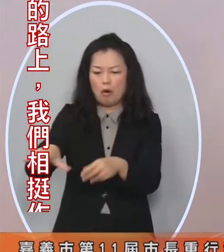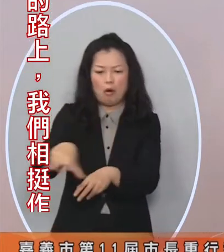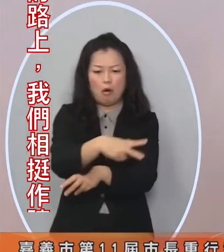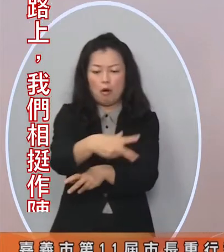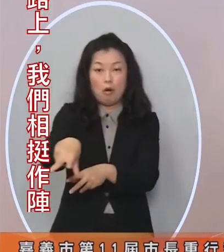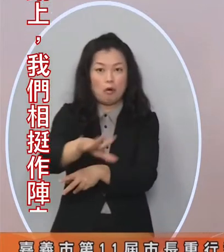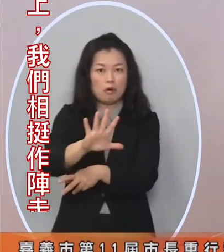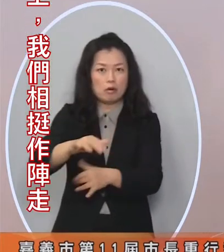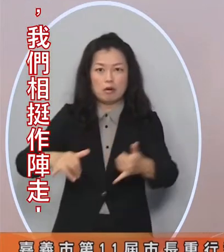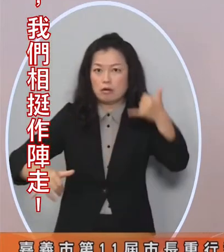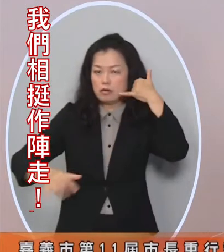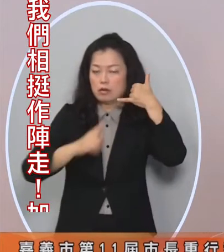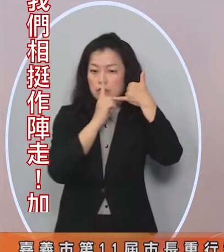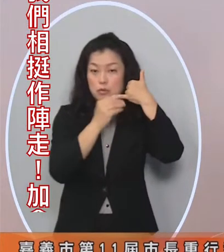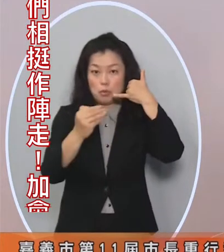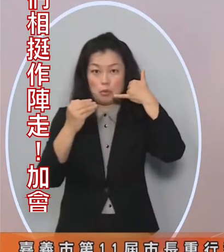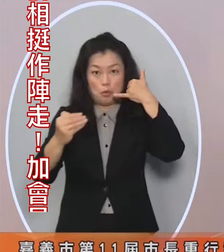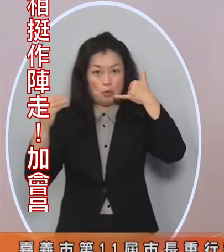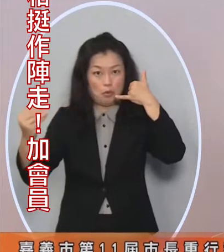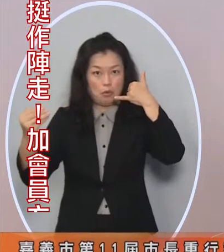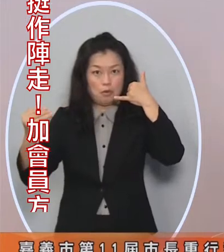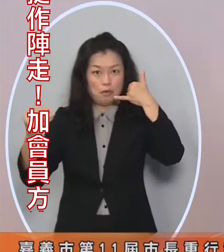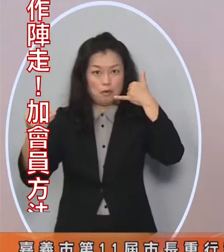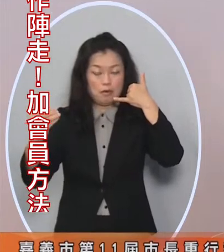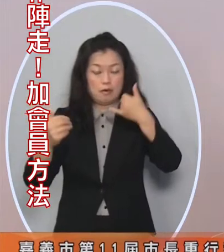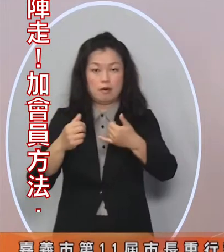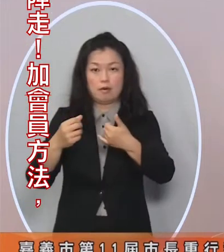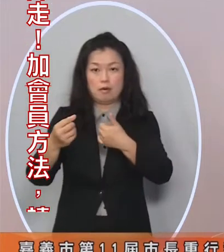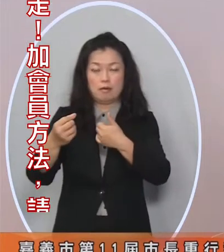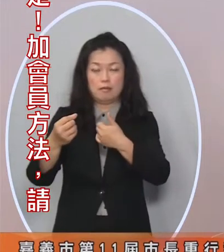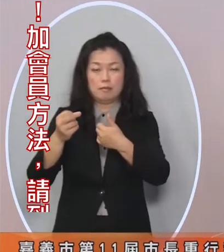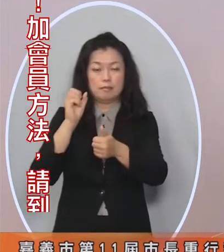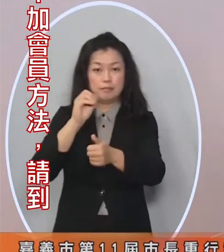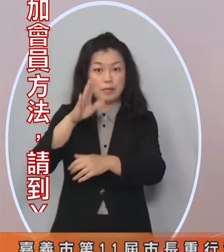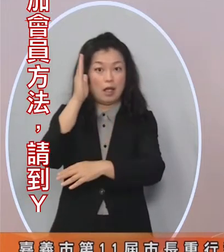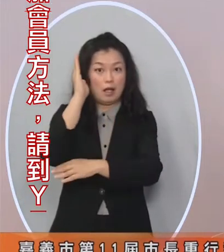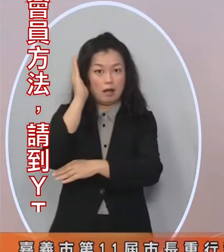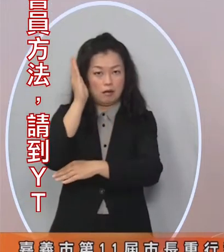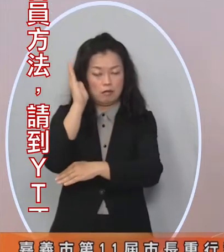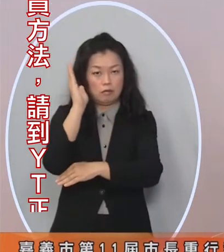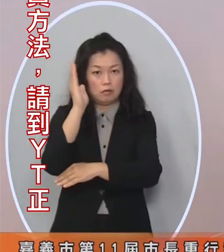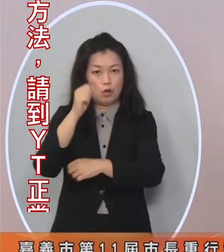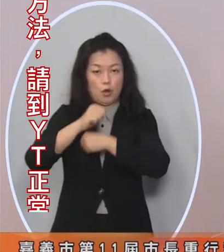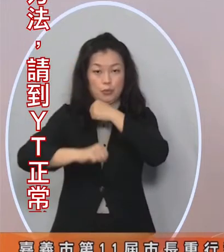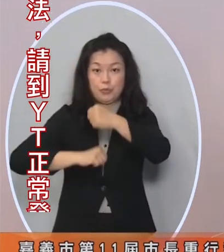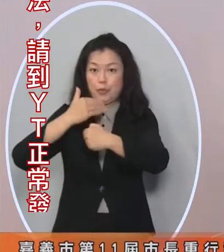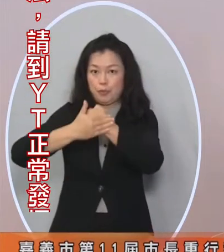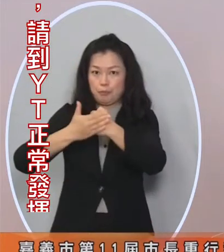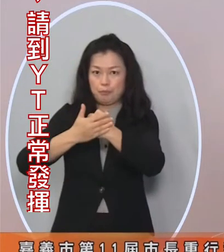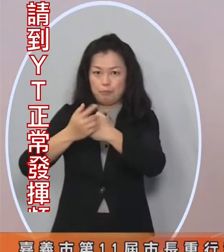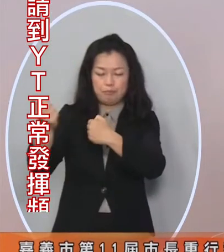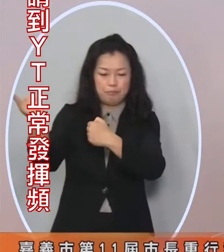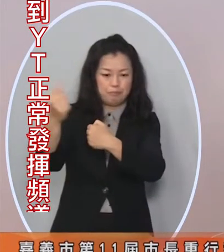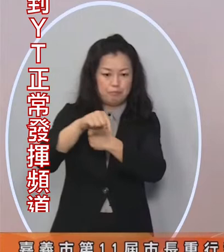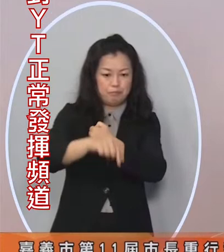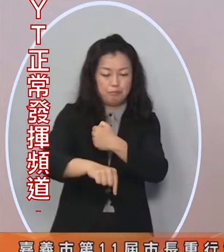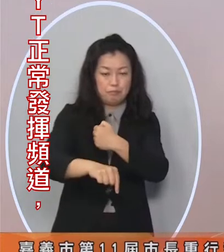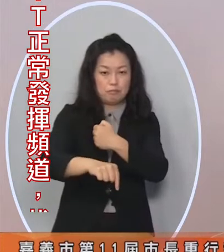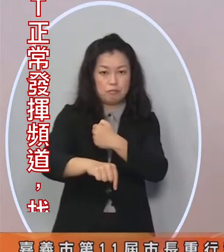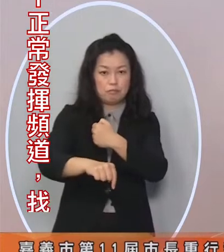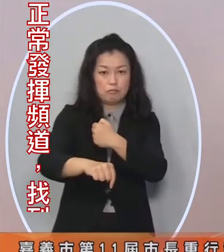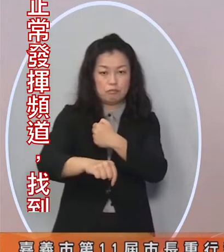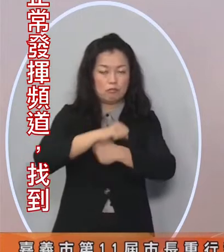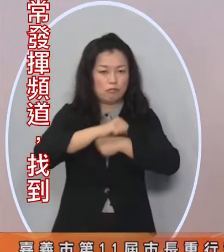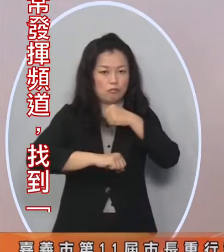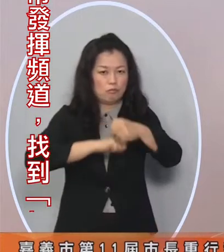打1999，请动保单位来将流浪动物捕